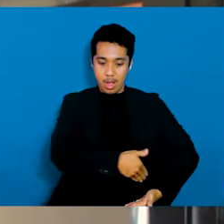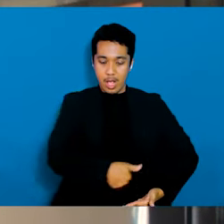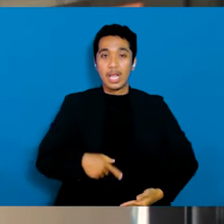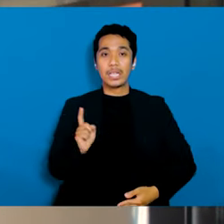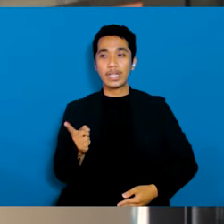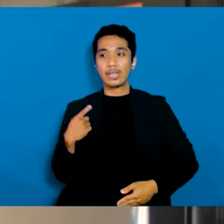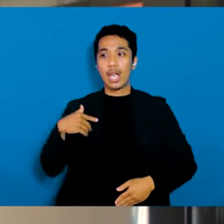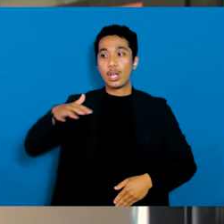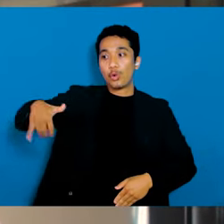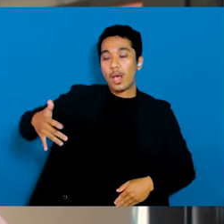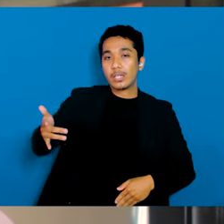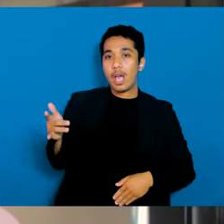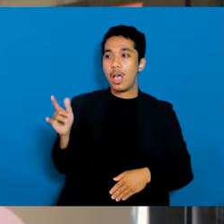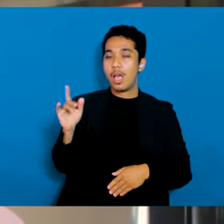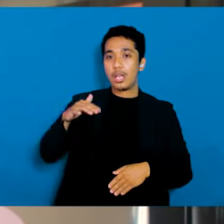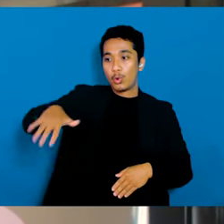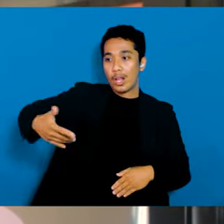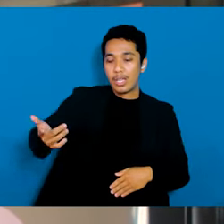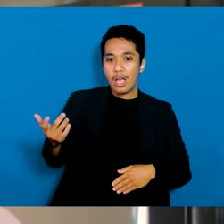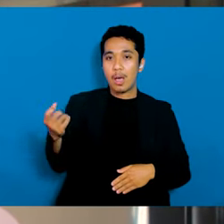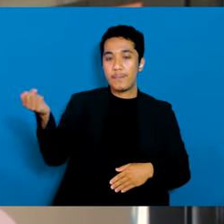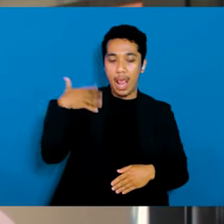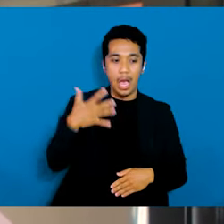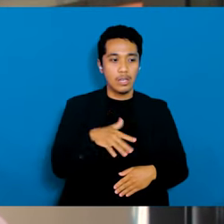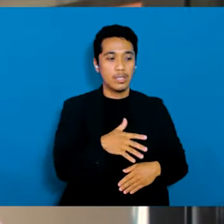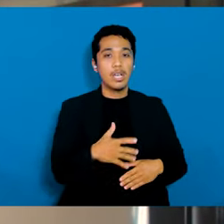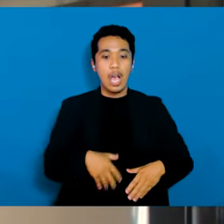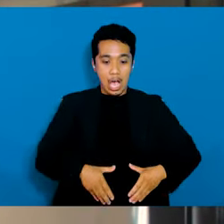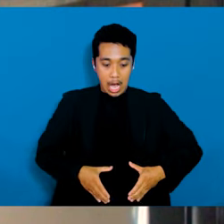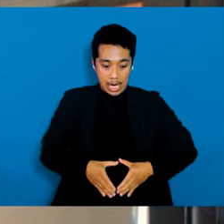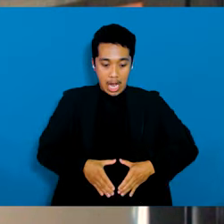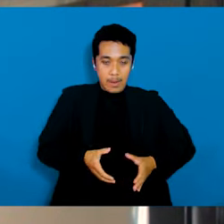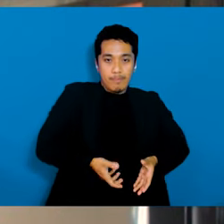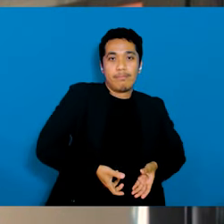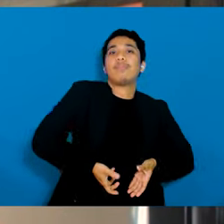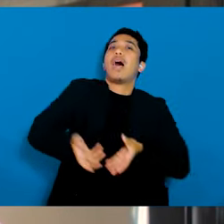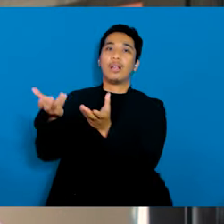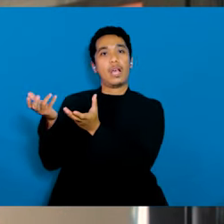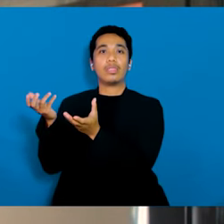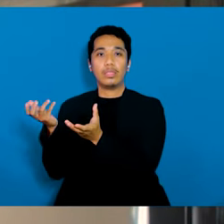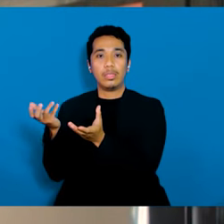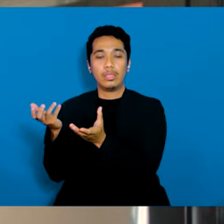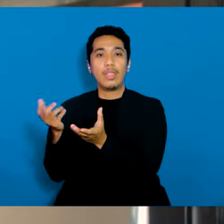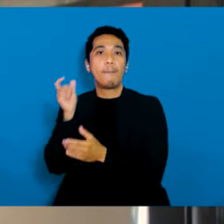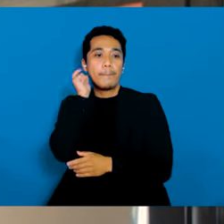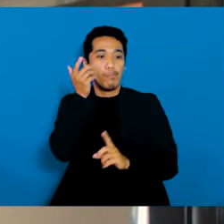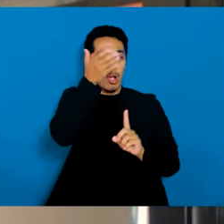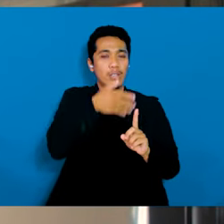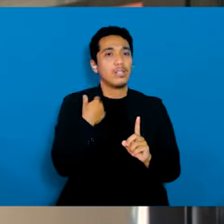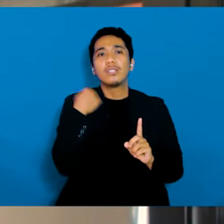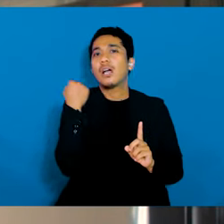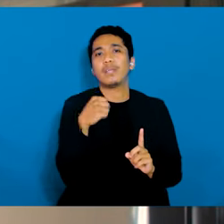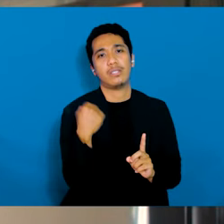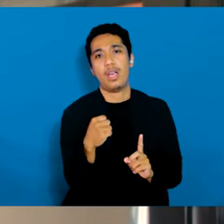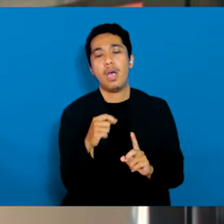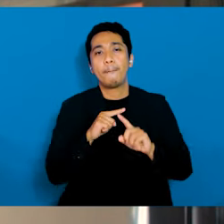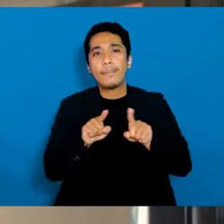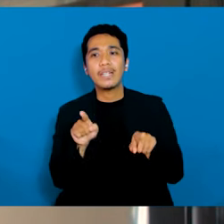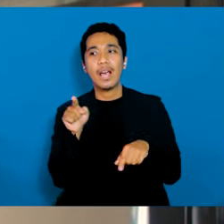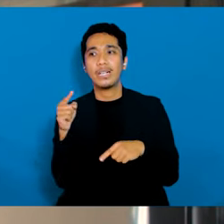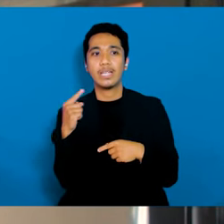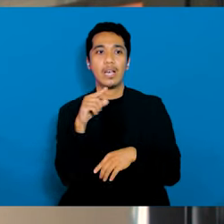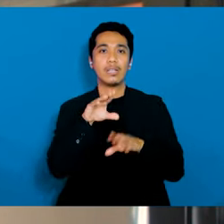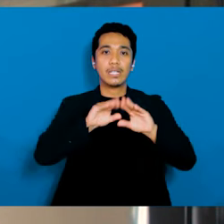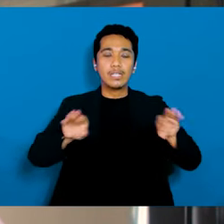sesar ini, ternyata keluarganya mensepakati untuk pengangkatan rahim. Dan dia tidak tahu sama sekali.